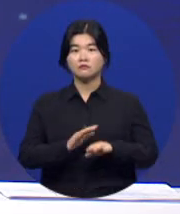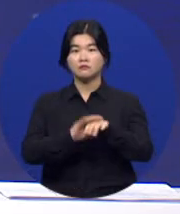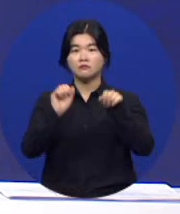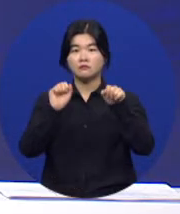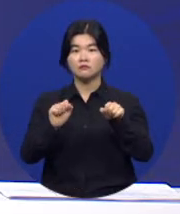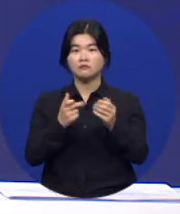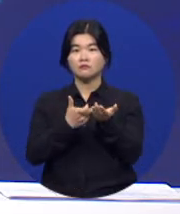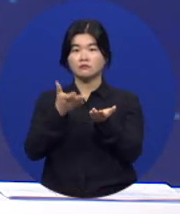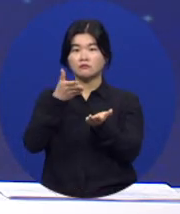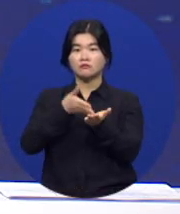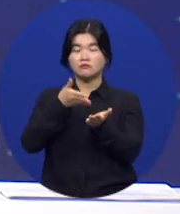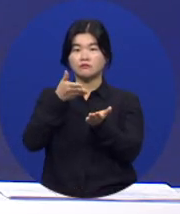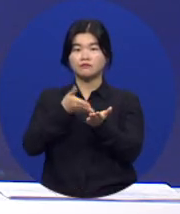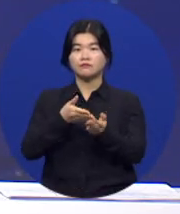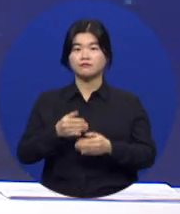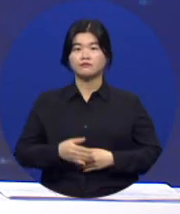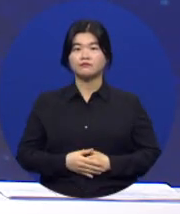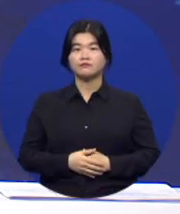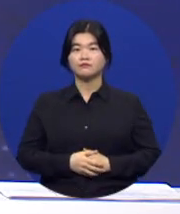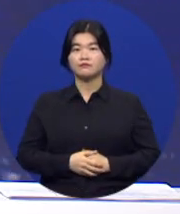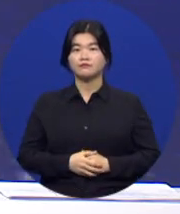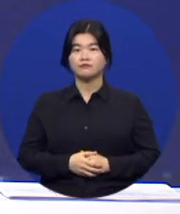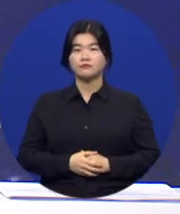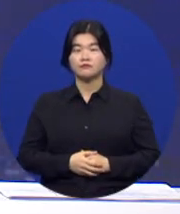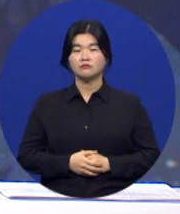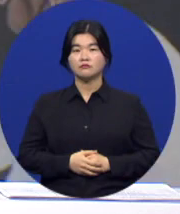여러분 안녕하십니까 뉴스데스크 해줍니다